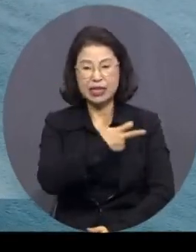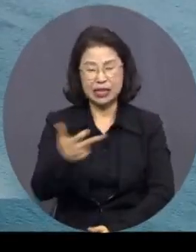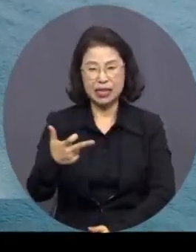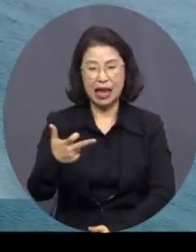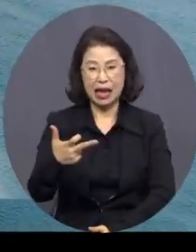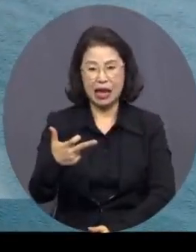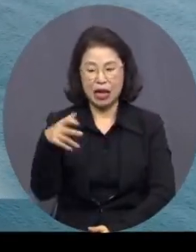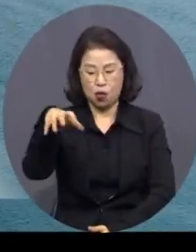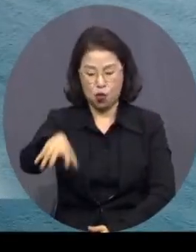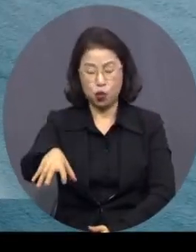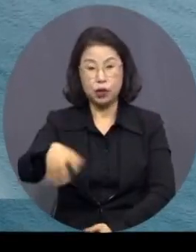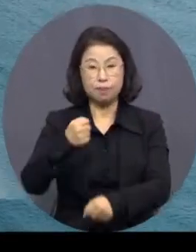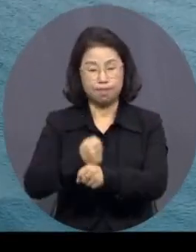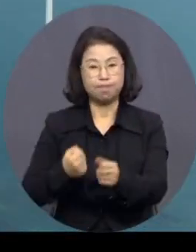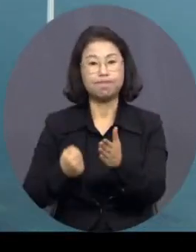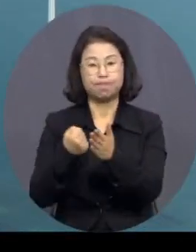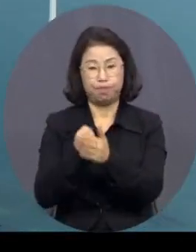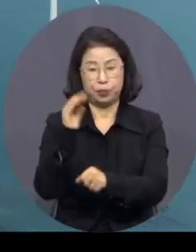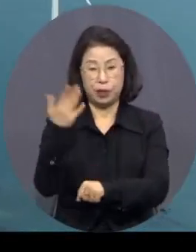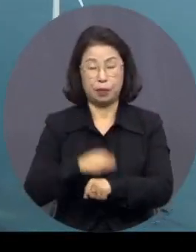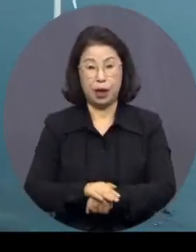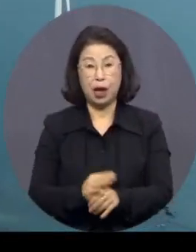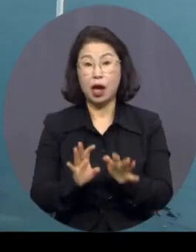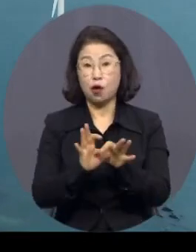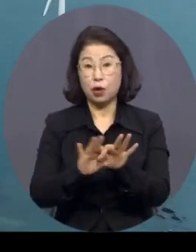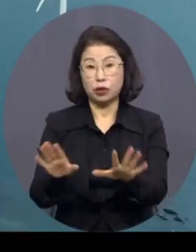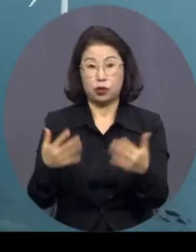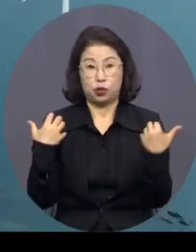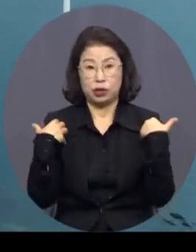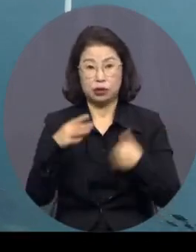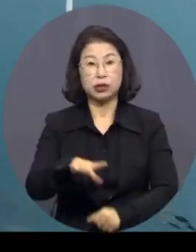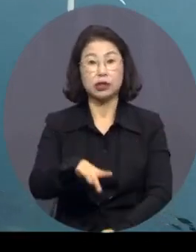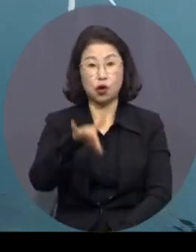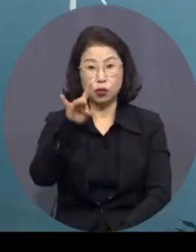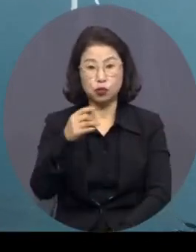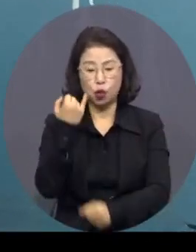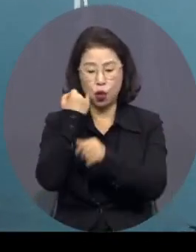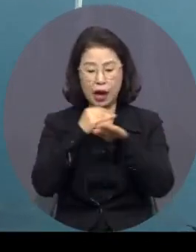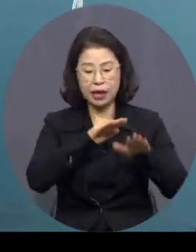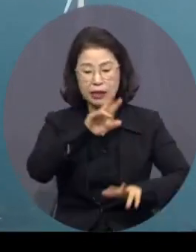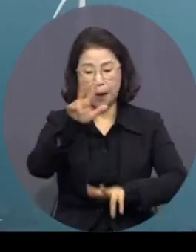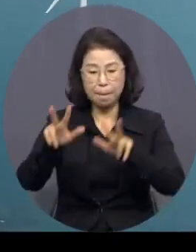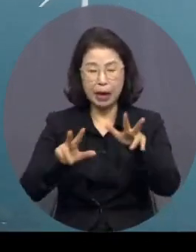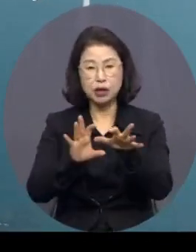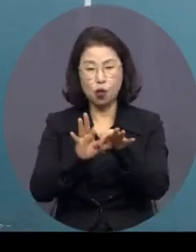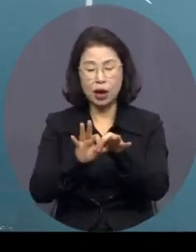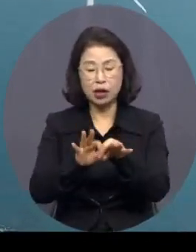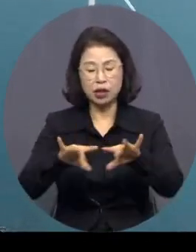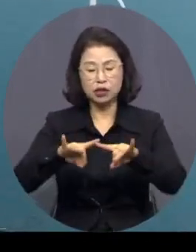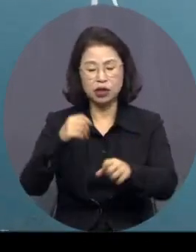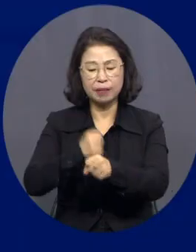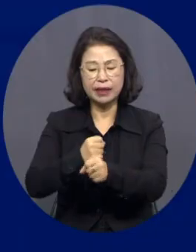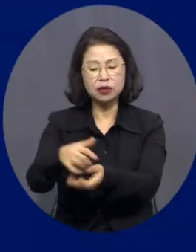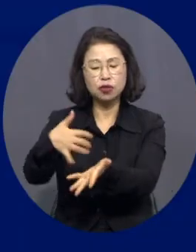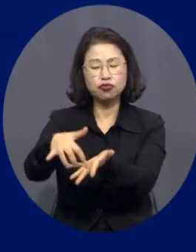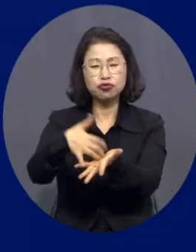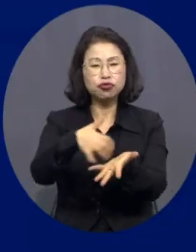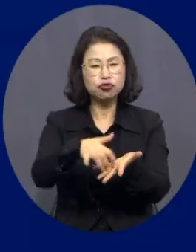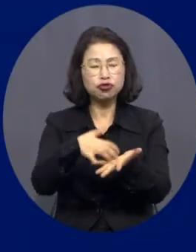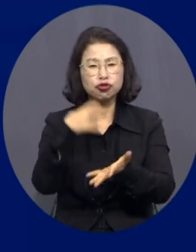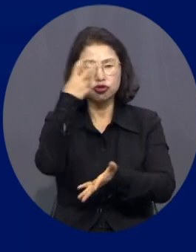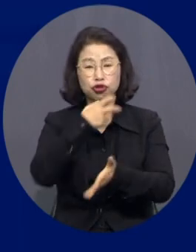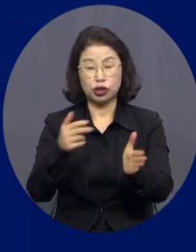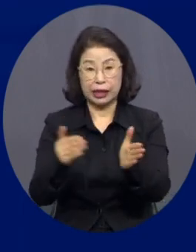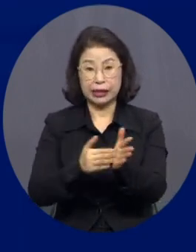단지를 조성하는 것이를 위해 제주도는 처음으로 해상 폭력 잠재량 조사했습니다